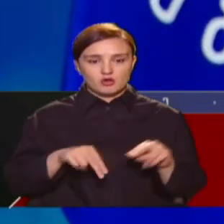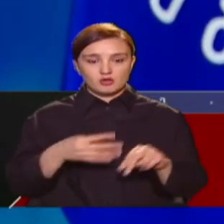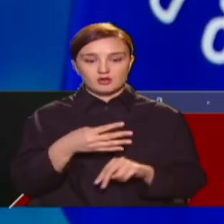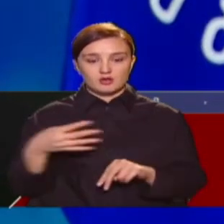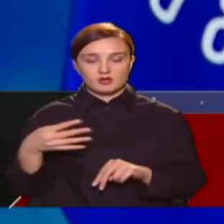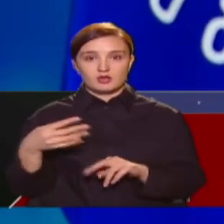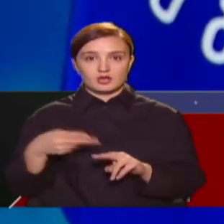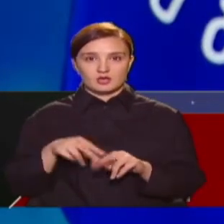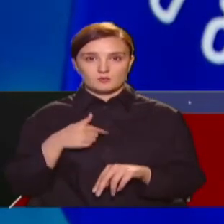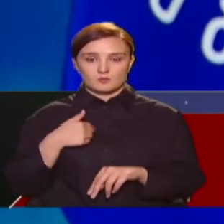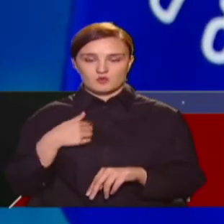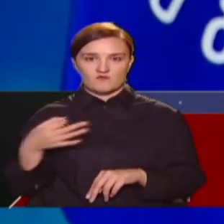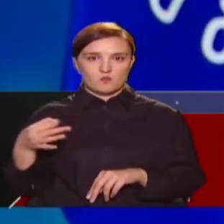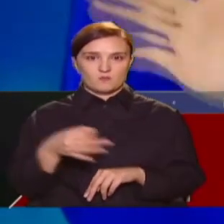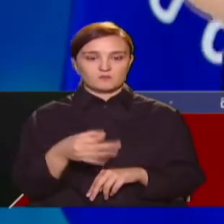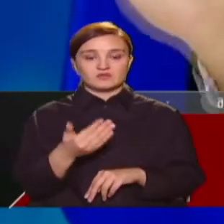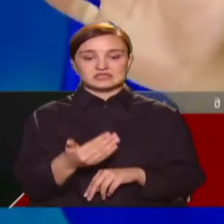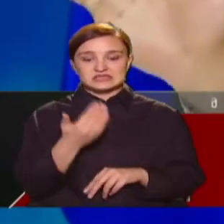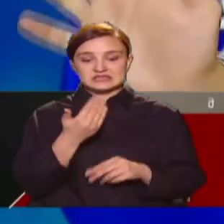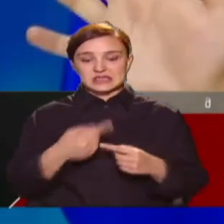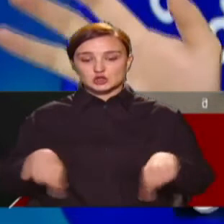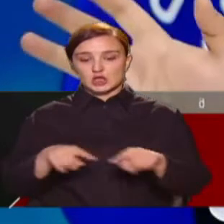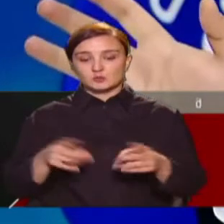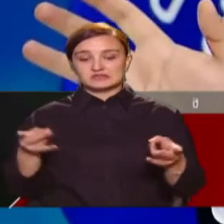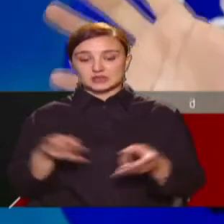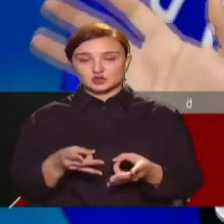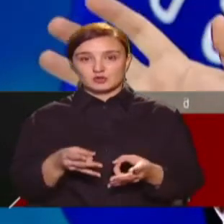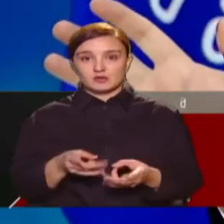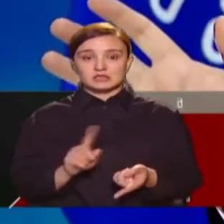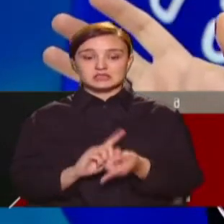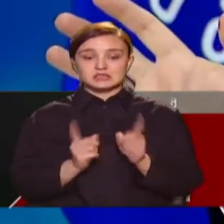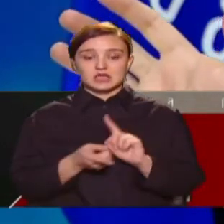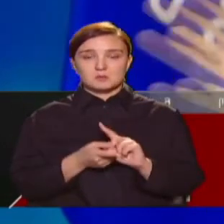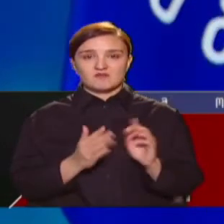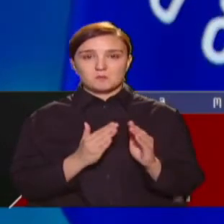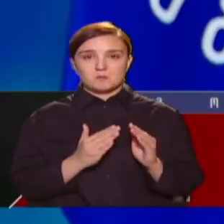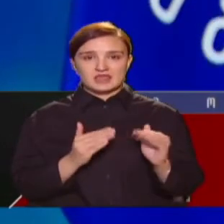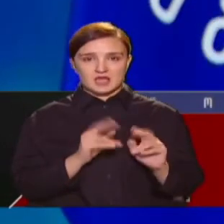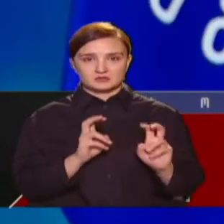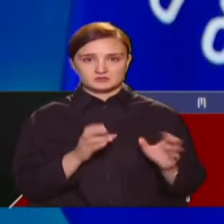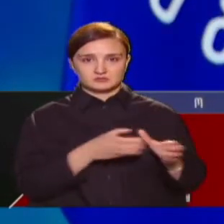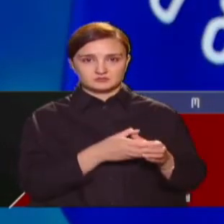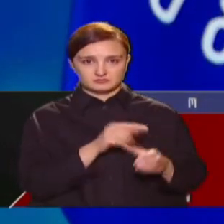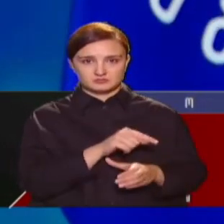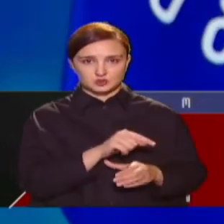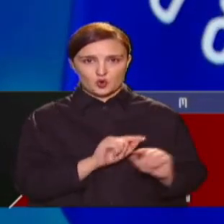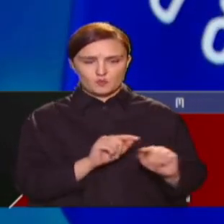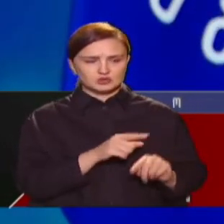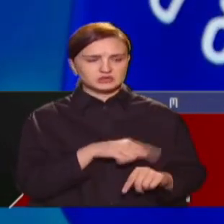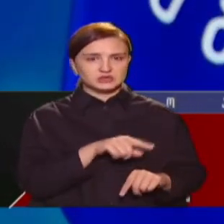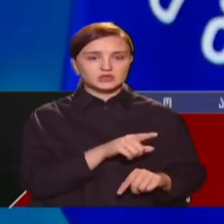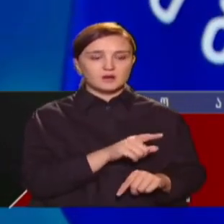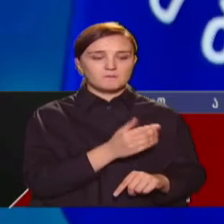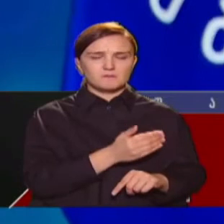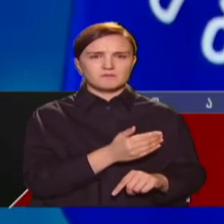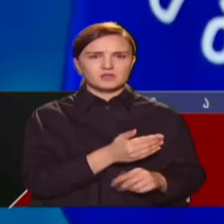ჩვენი პასუხი საზოგადოების საჭიროებაზე. Აქეთ არის რადიკალური ბანაკი ოპოზიციის, რომელიც საერთოდ სხვაგან არის,